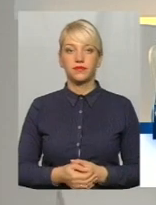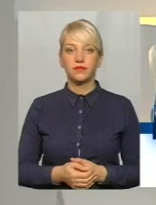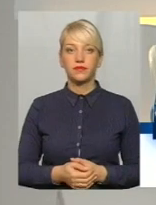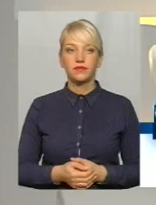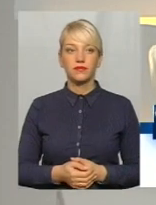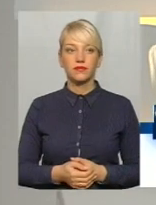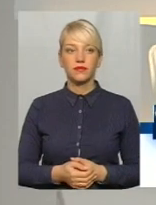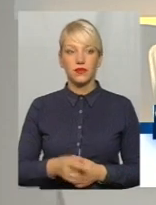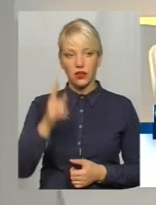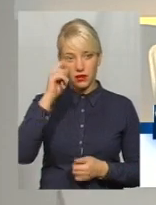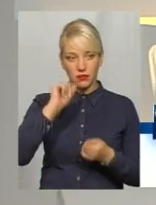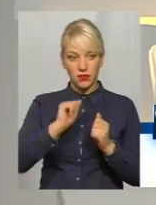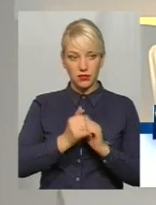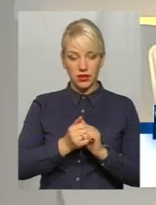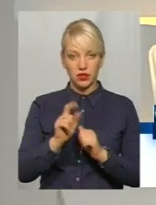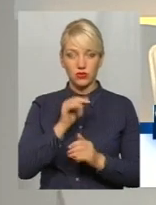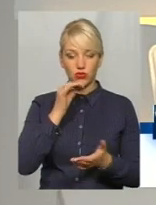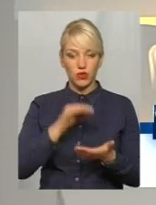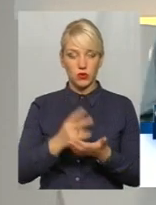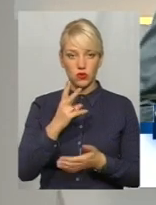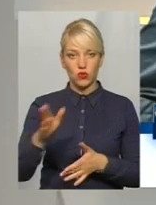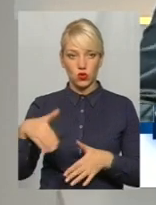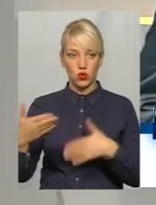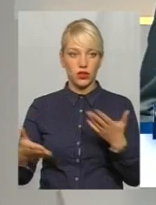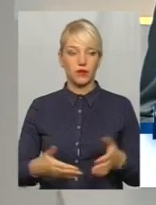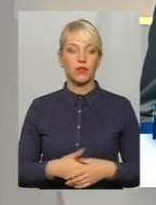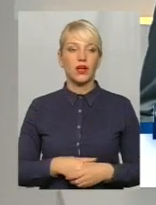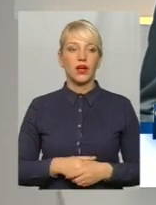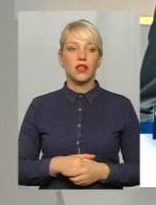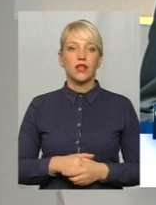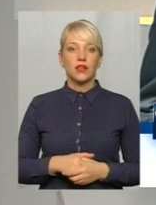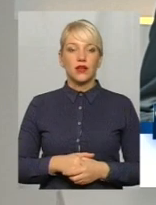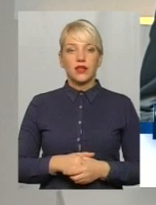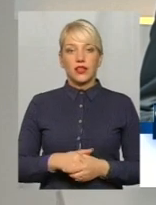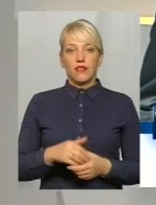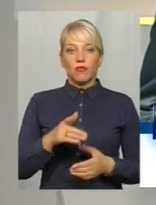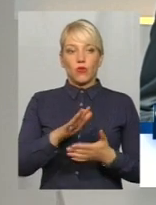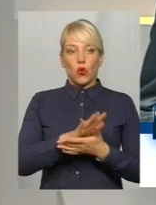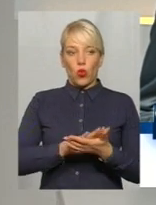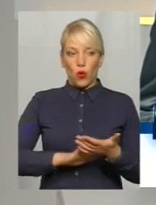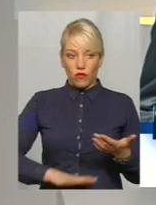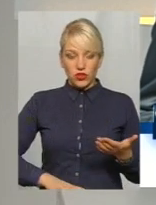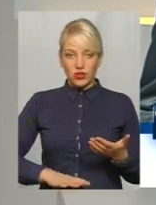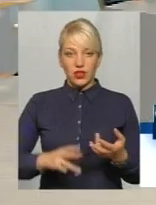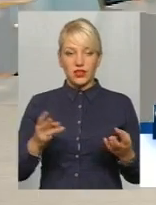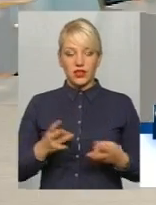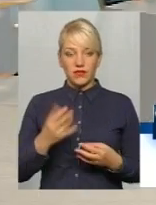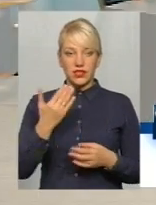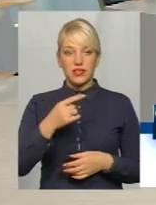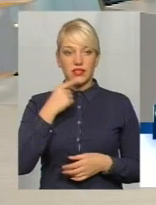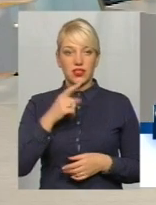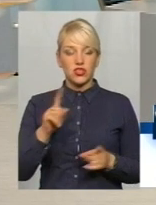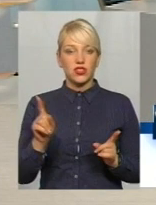І пам'ятати, що відповідальність є з обох сторін. Зрозуміло, пані Тетяно, в продовження ви зазначили,